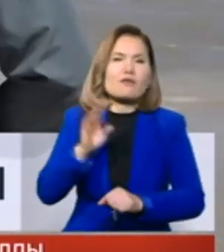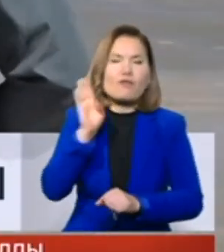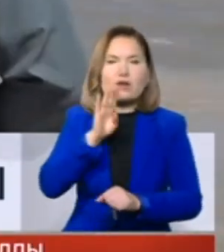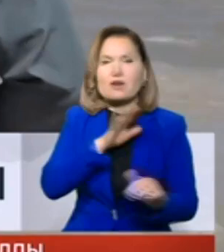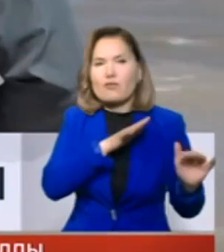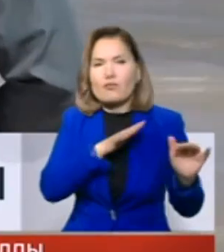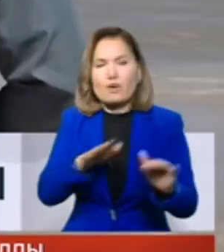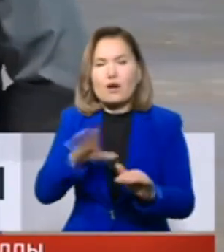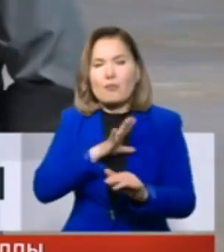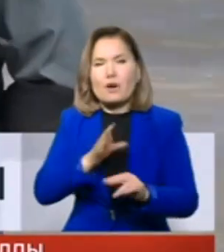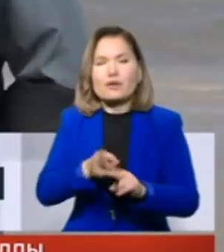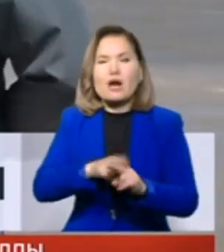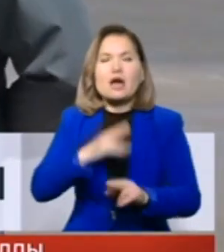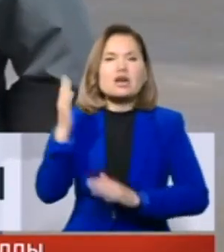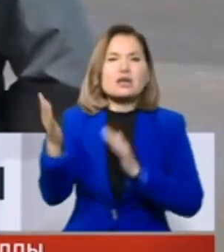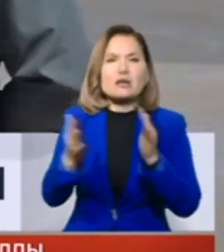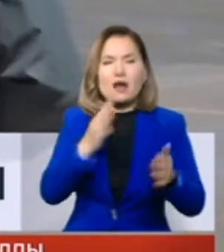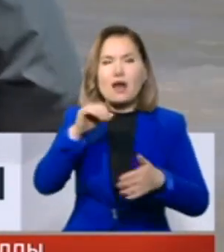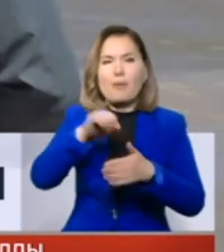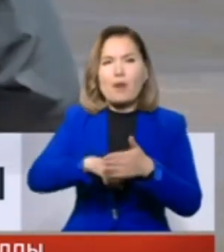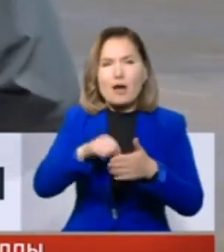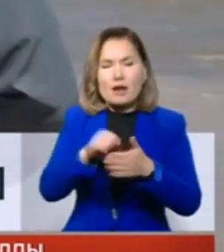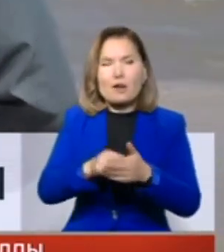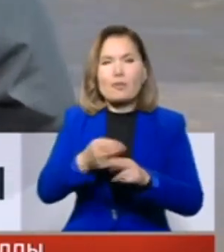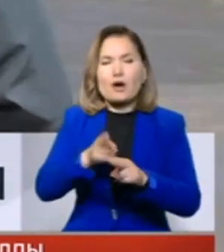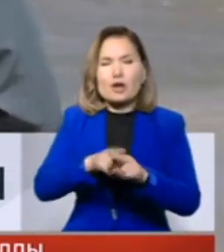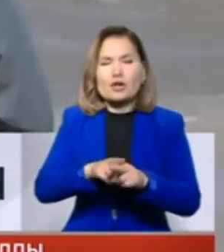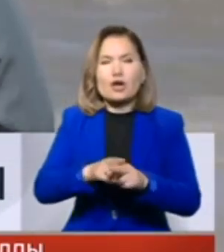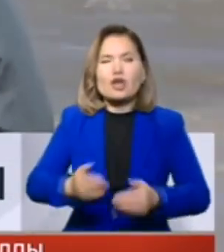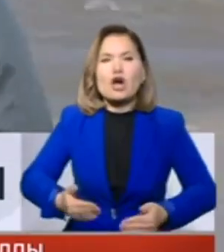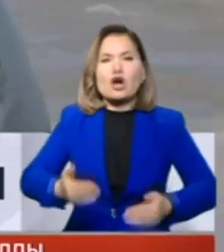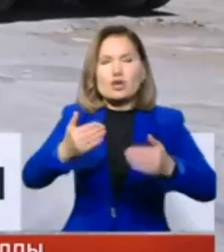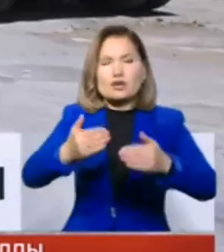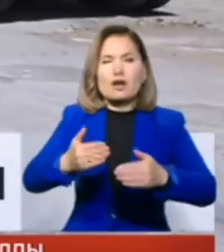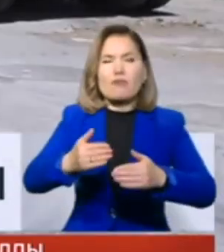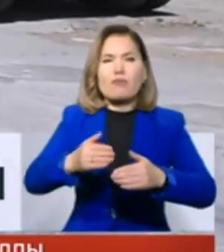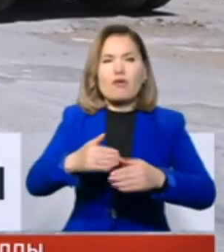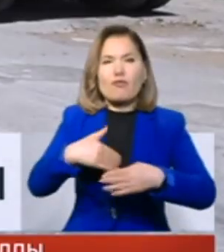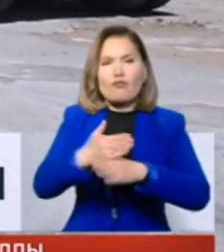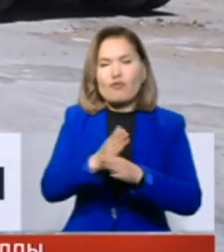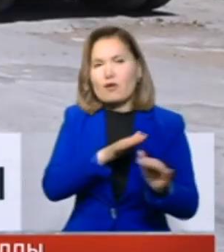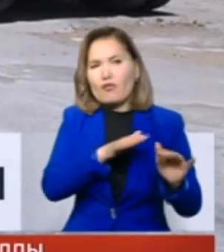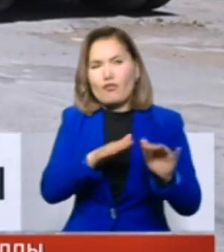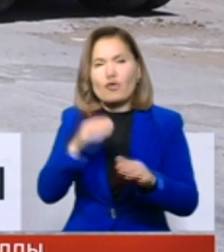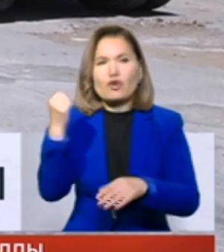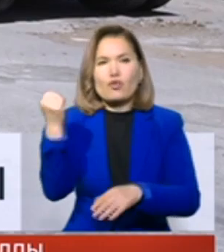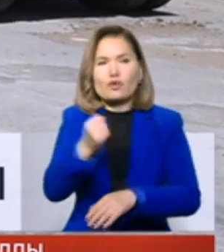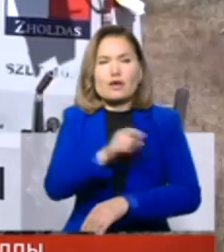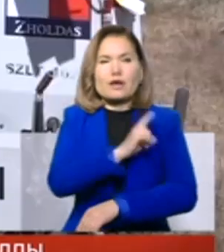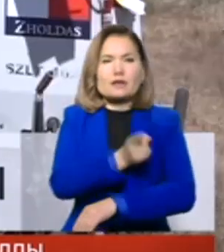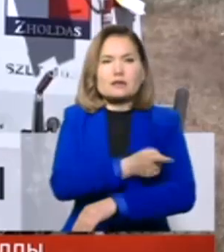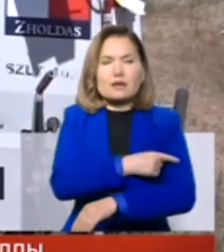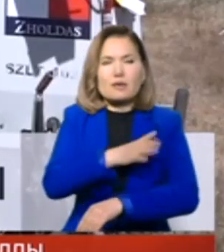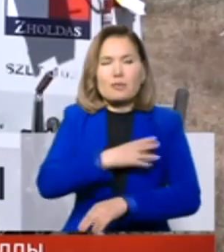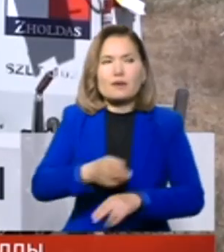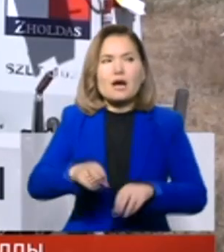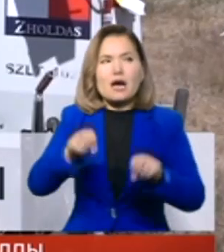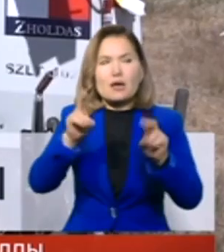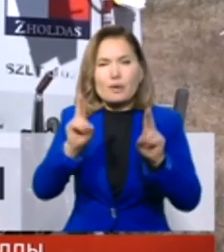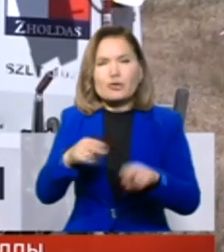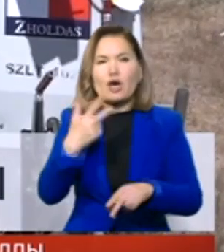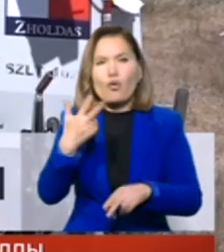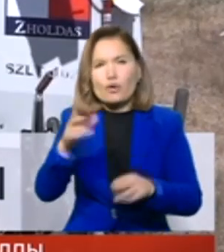мына соғылған бөгеттеріміздің топырағын су жей бастап жатыр. Сондықтан қосымша техникалар жұмылдырып, осы жерде